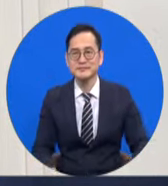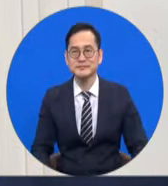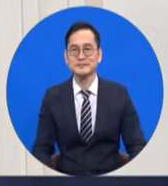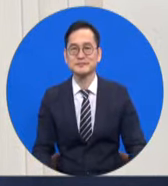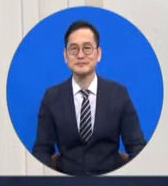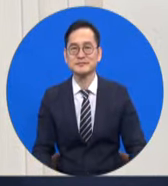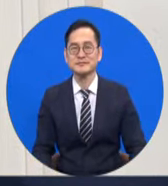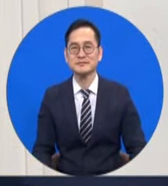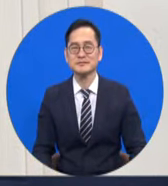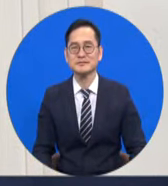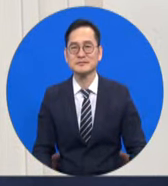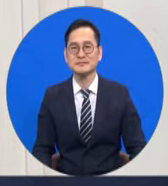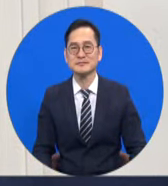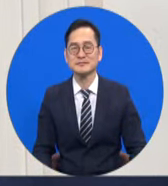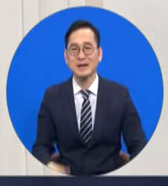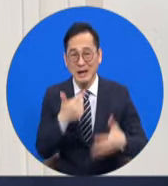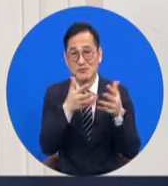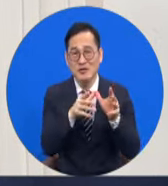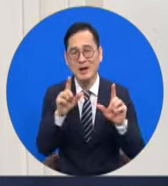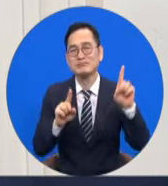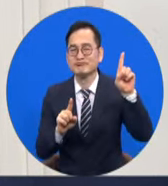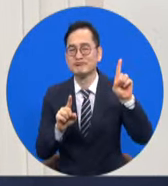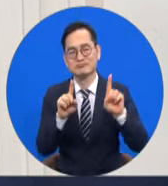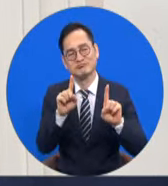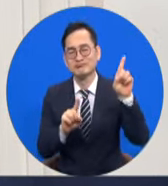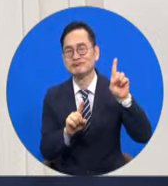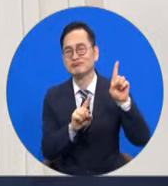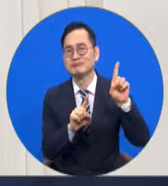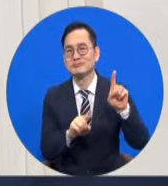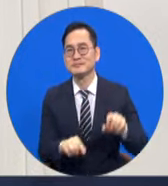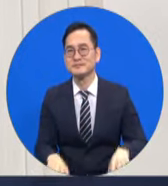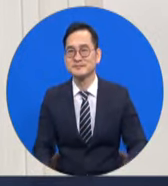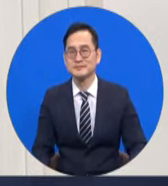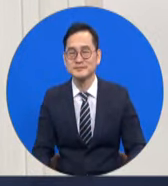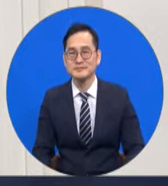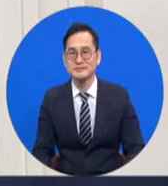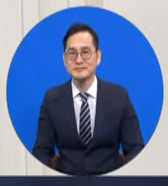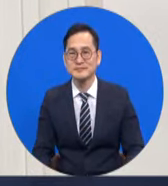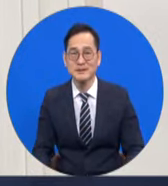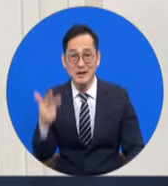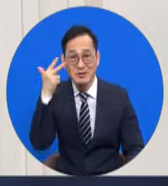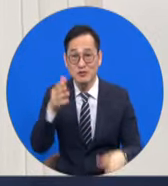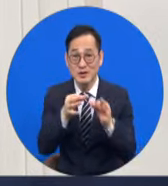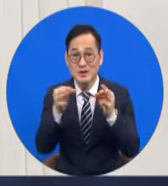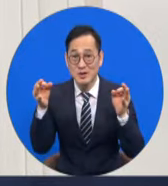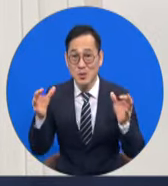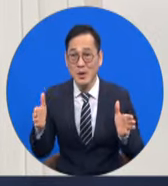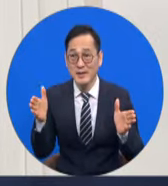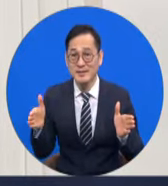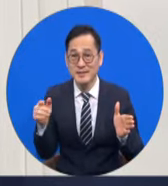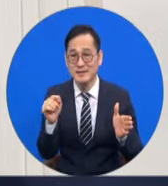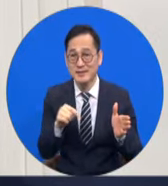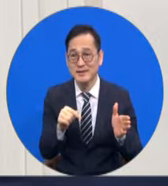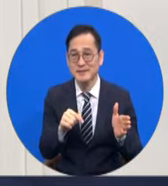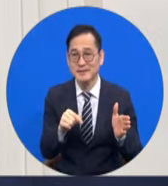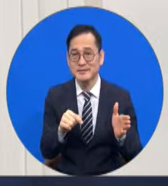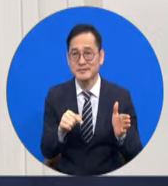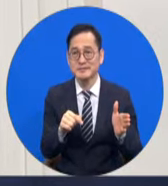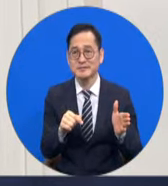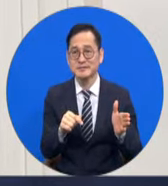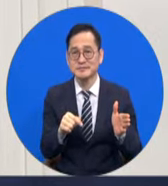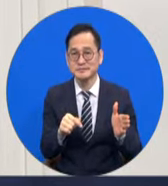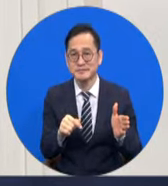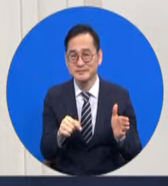밖의 차이인데요. 그 공표 금지 기간 전에는 그 오차 범위 내에 있는 조사도 여러 개 있었기 때문에 네.